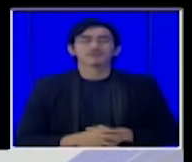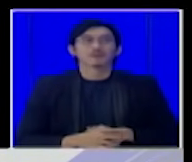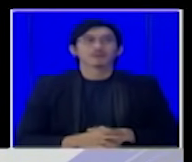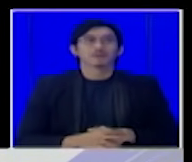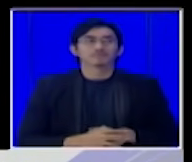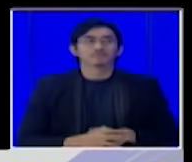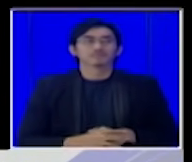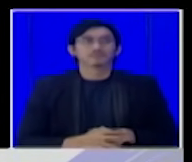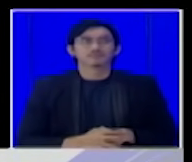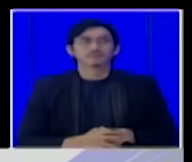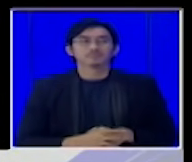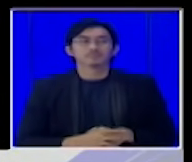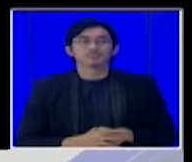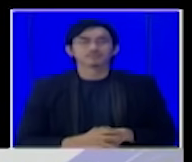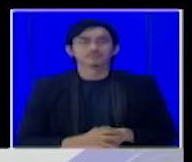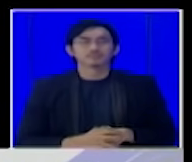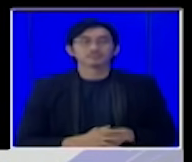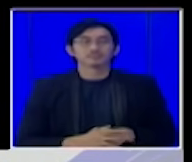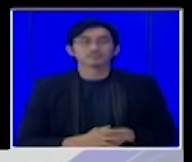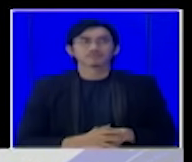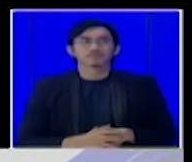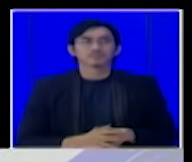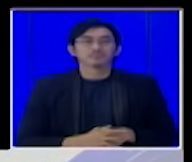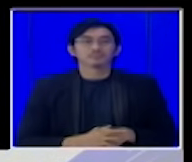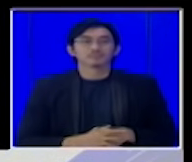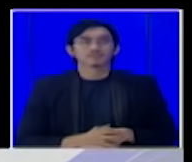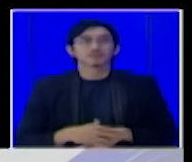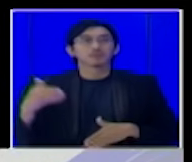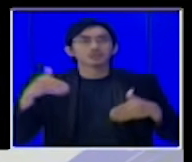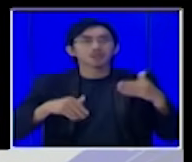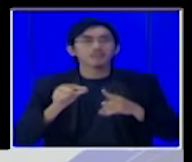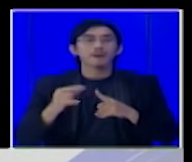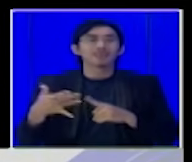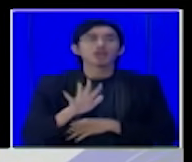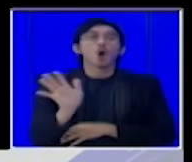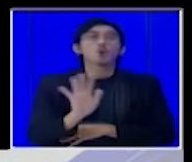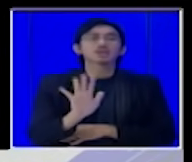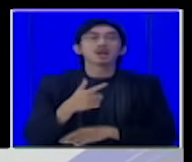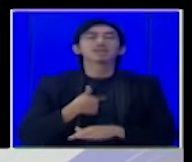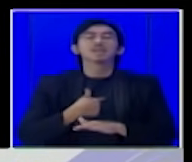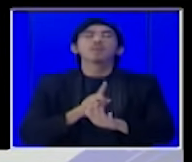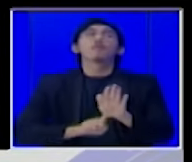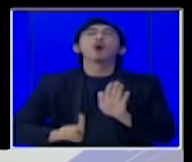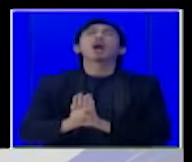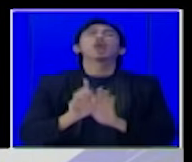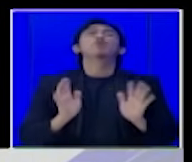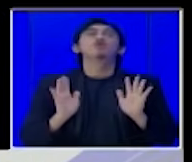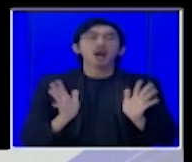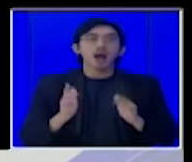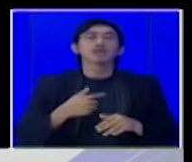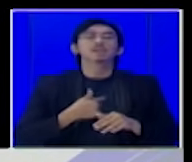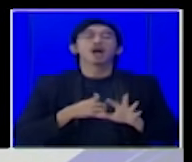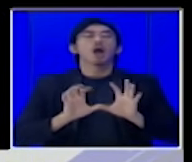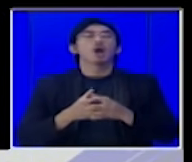nanti pantainya terlalu ramai berkerumunan. Sudah saya wakilin sebagai anggota DPR, mewakili masyarakat untuk ke pantai.